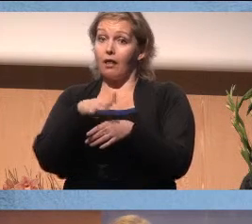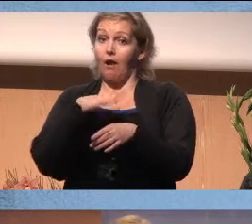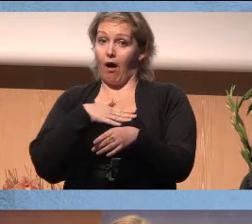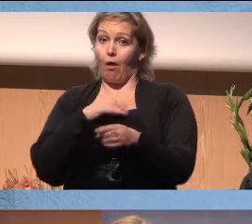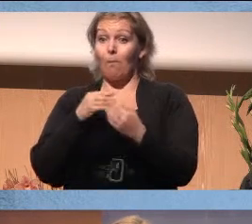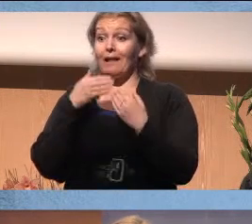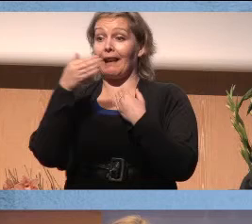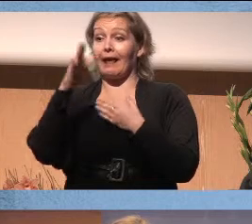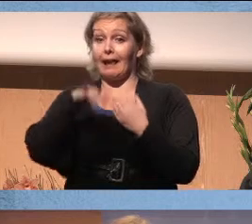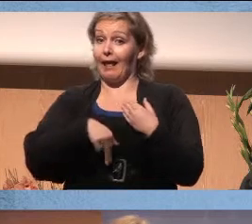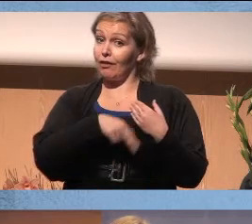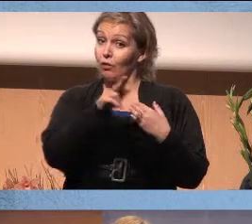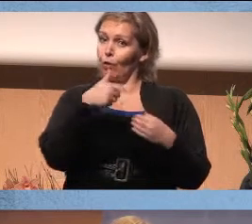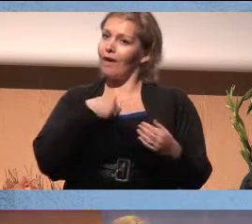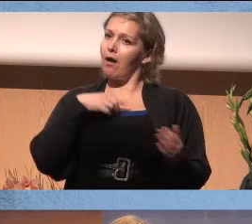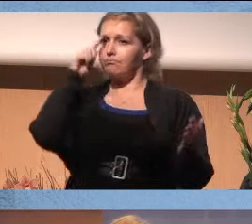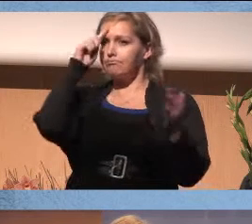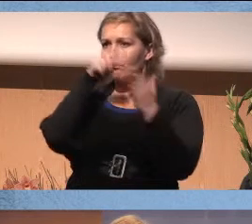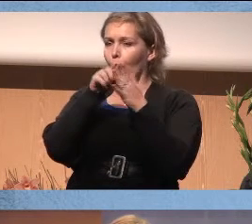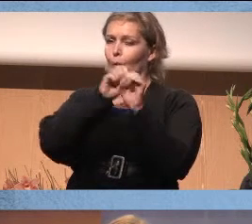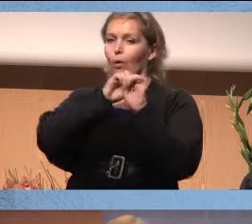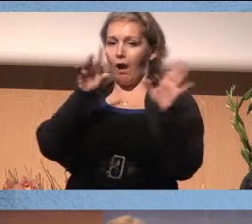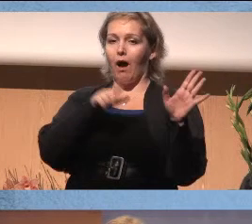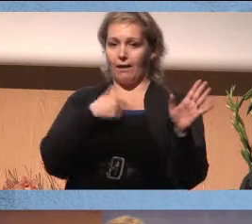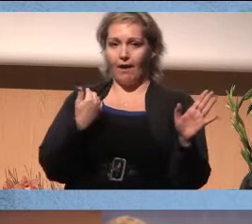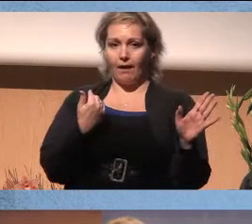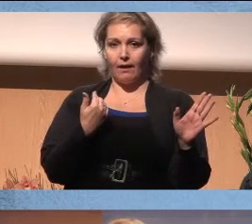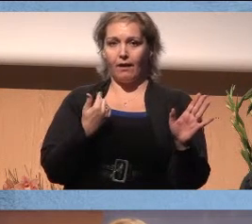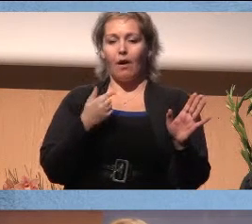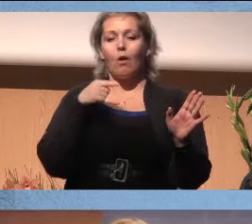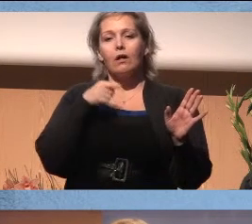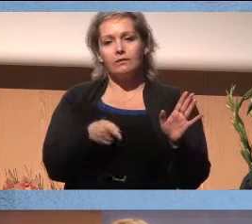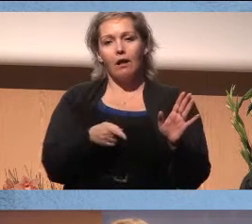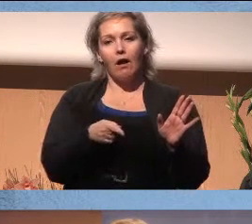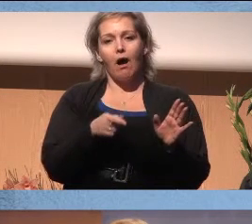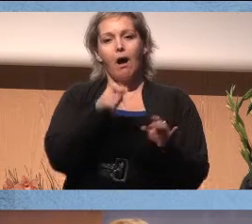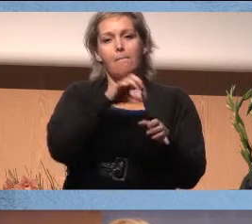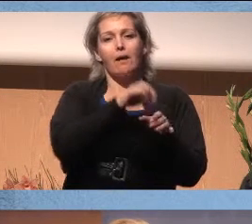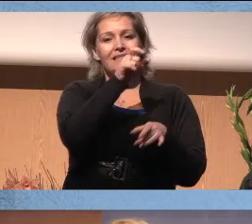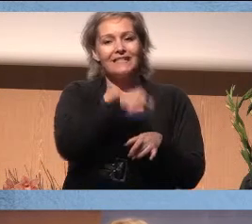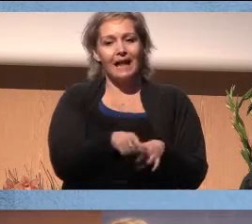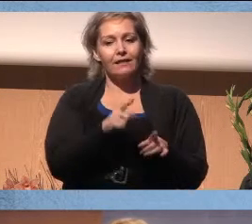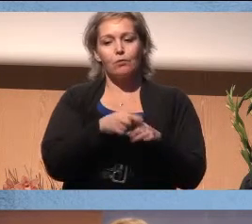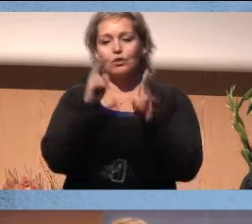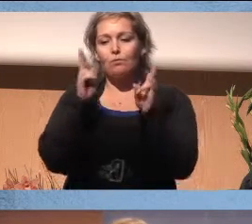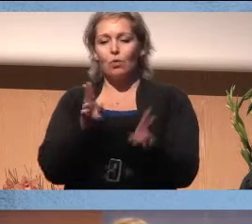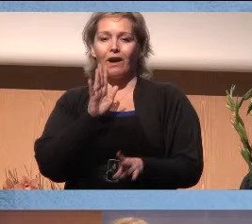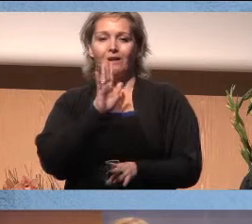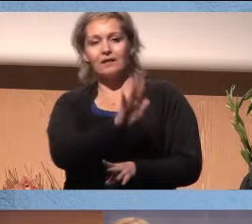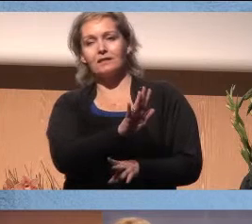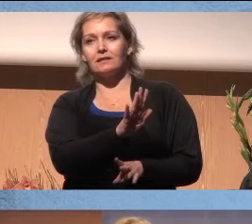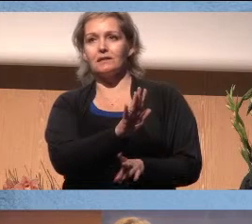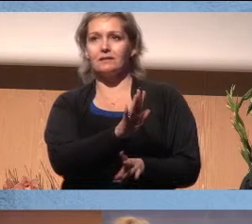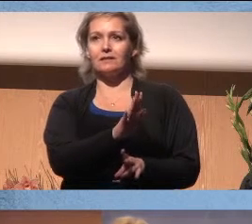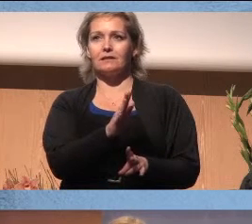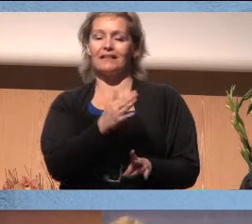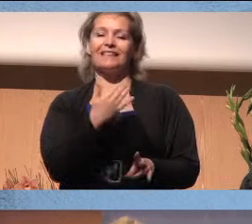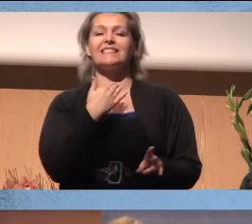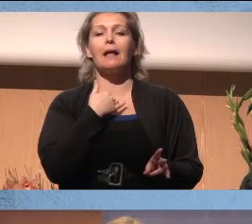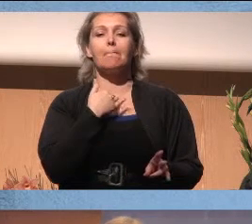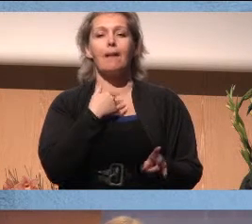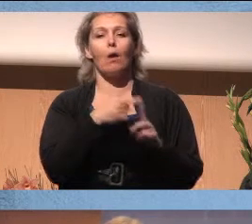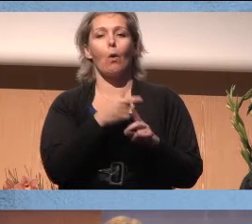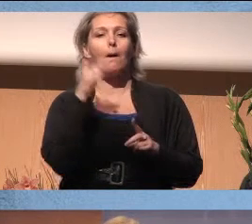kommet lenger enn Norge, og vi har ambisjoner om å få til det. Da er pasienter og brukernes stemme